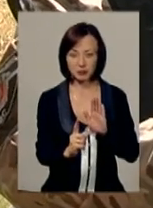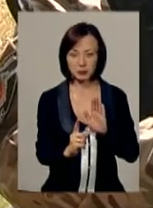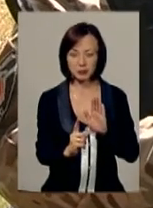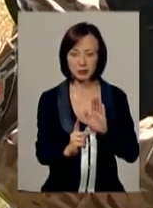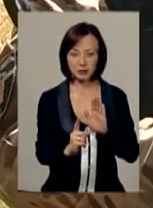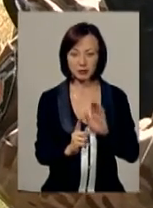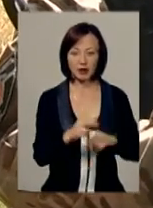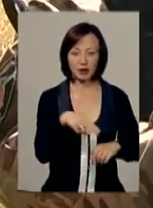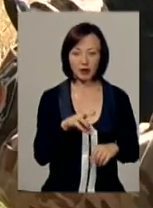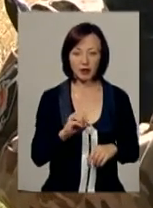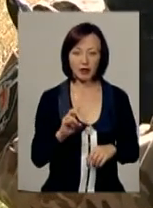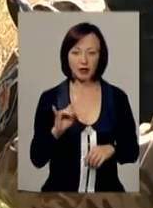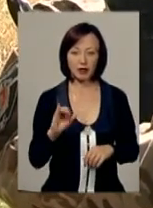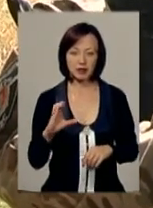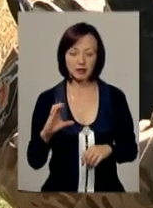Денис